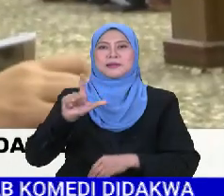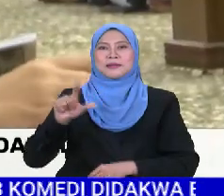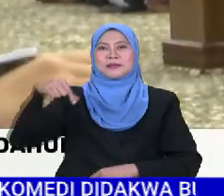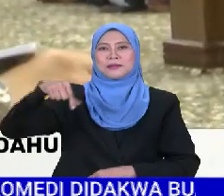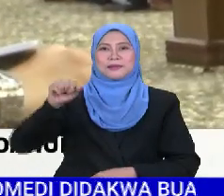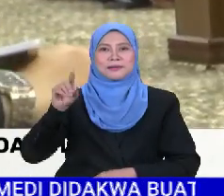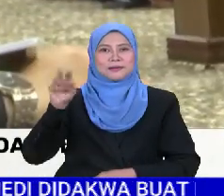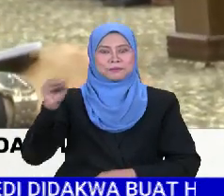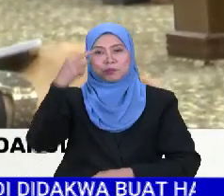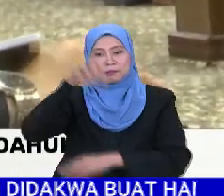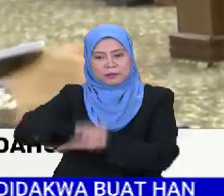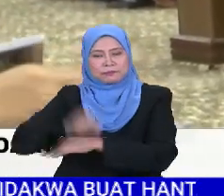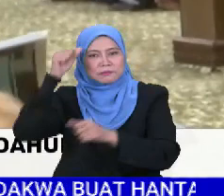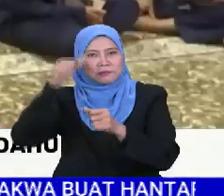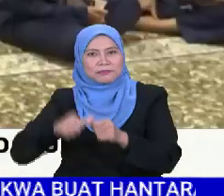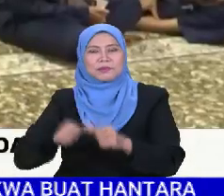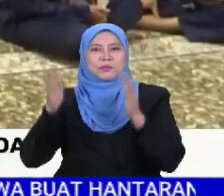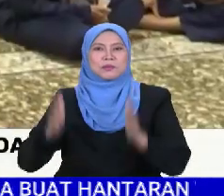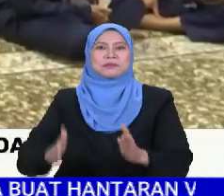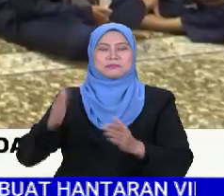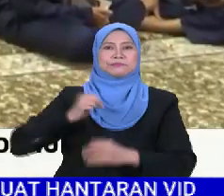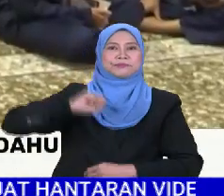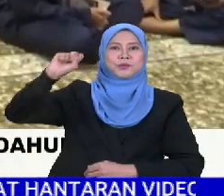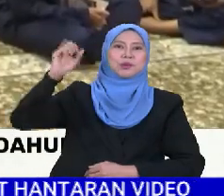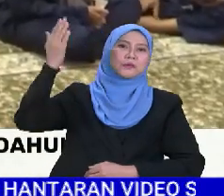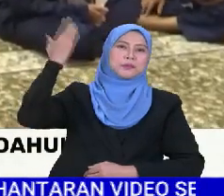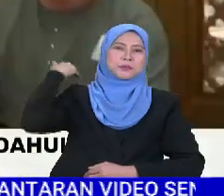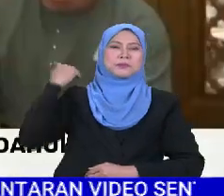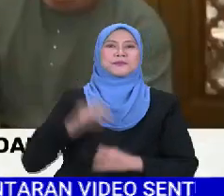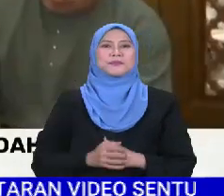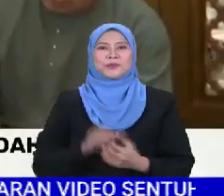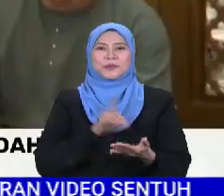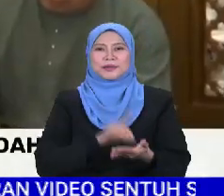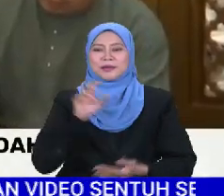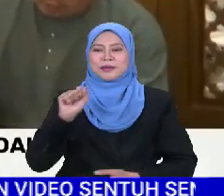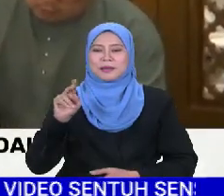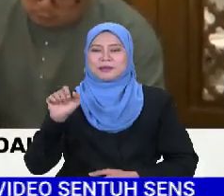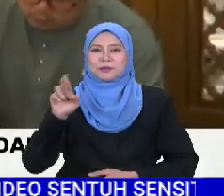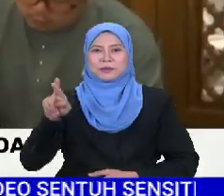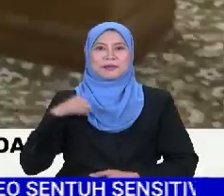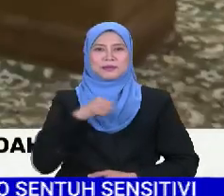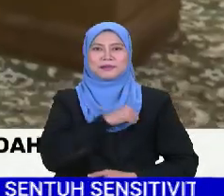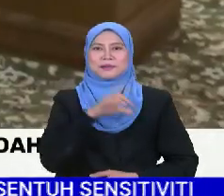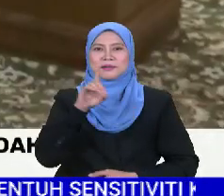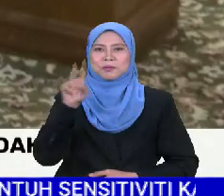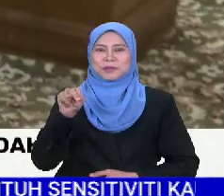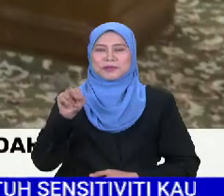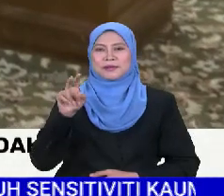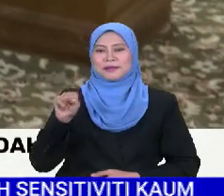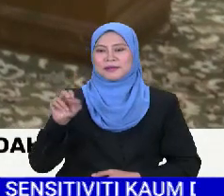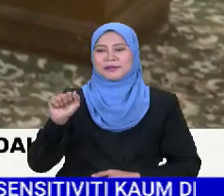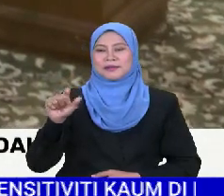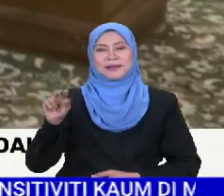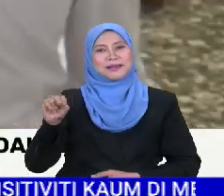malam tadi bagi mengenang jasa pejuang kemerdekaan Sarawak terdahulu. Dr. Anwar Rapai yang juga ahli Dewan Undangan Negeri Nangka